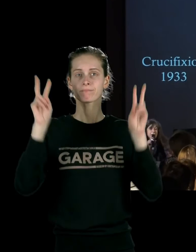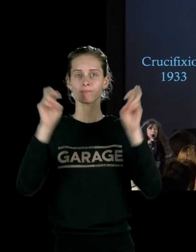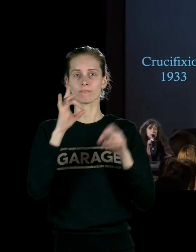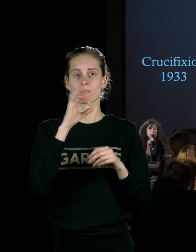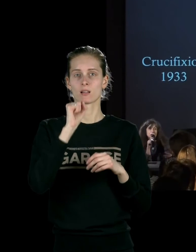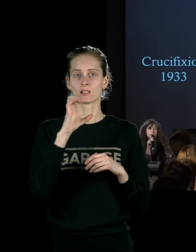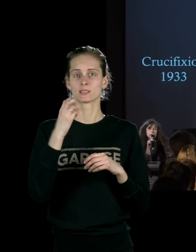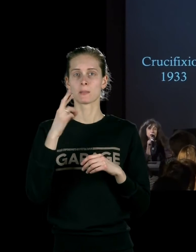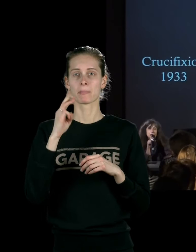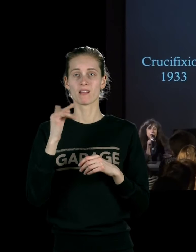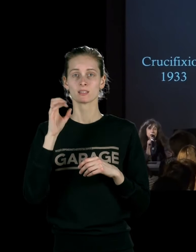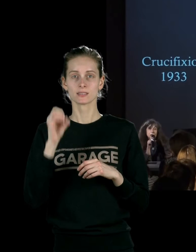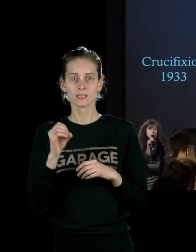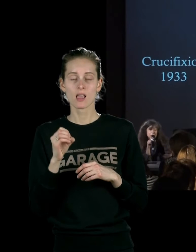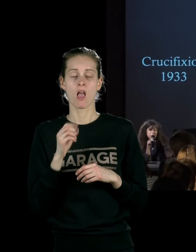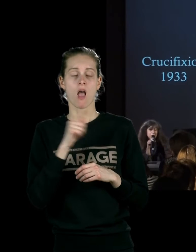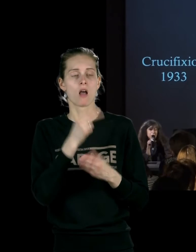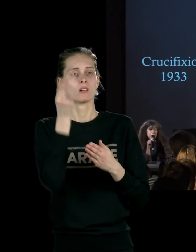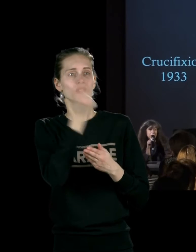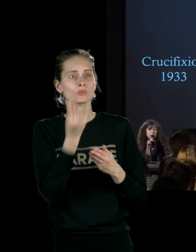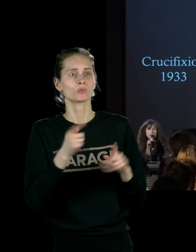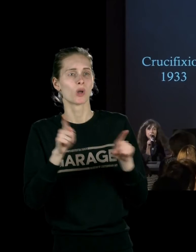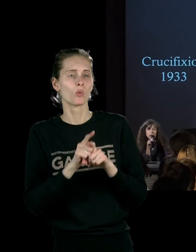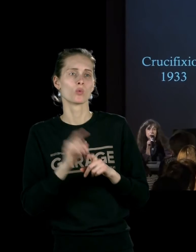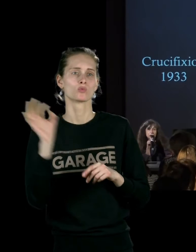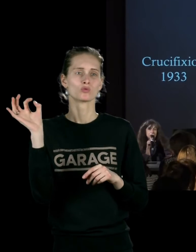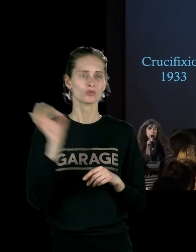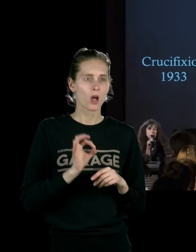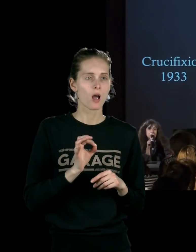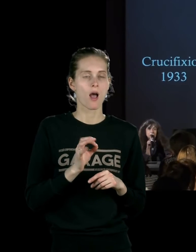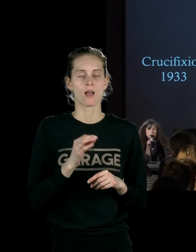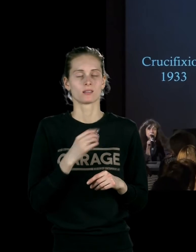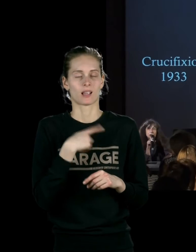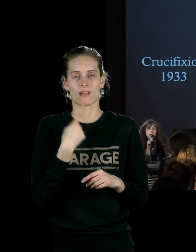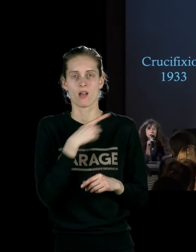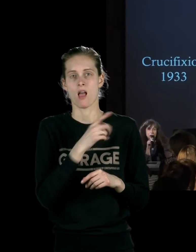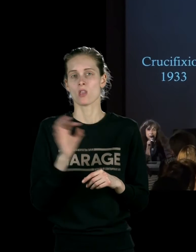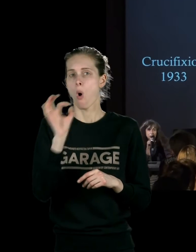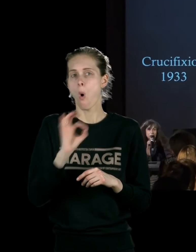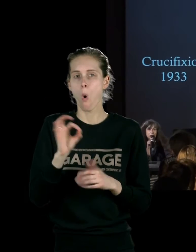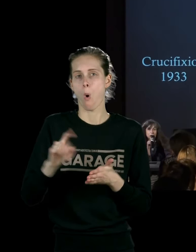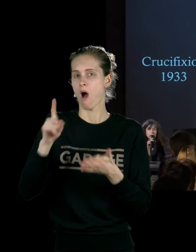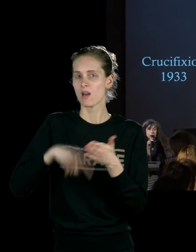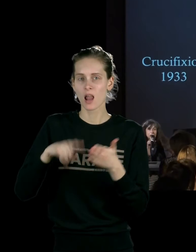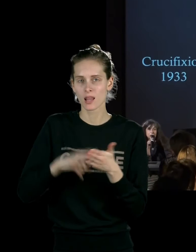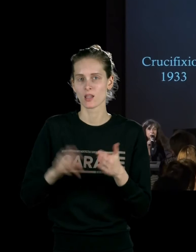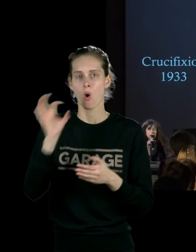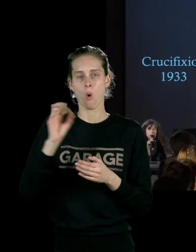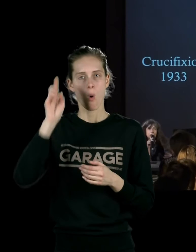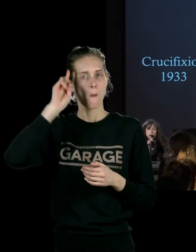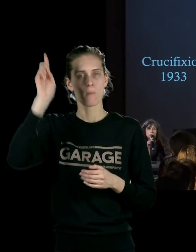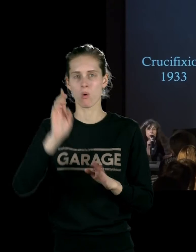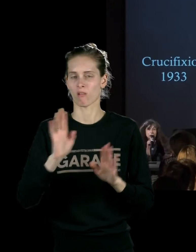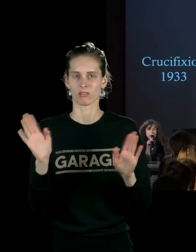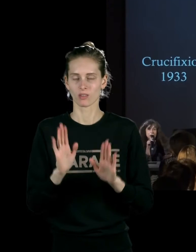обращаться, он обращает, говорит, что это для него, и он говорил, что для него это не религиозный сюжет ни в коем случае, что это не история про Бога, что это не история про